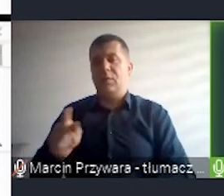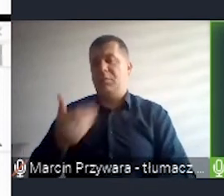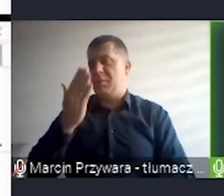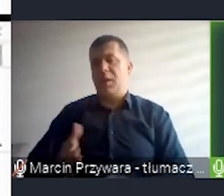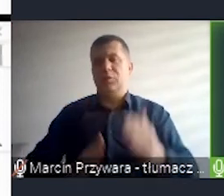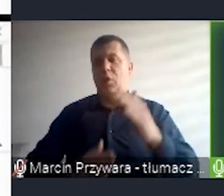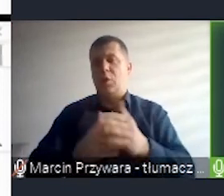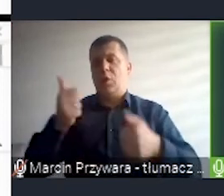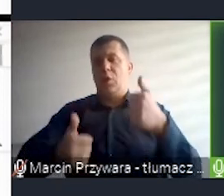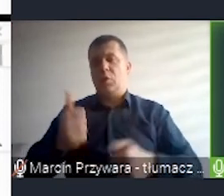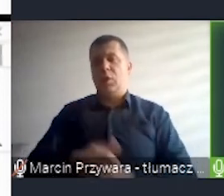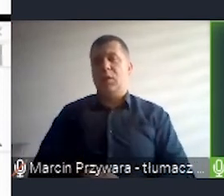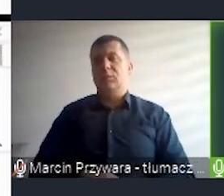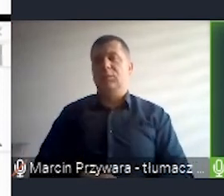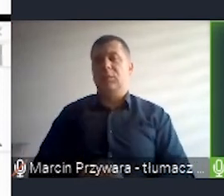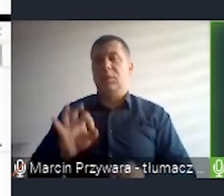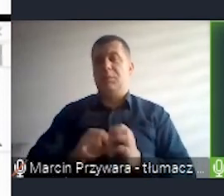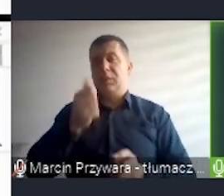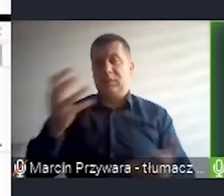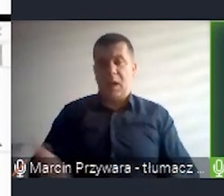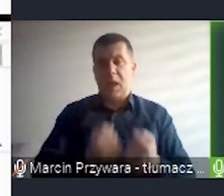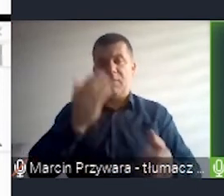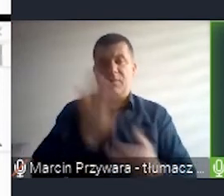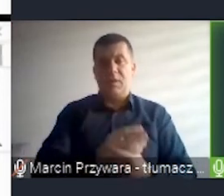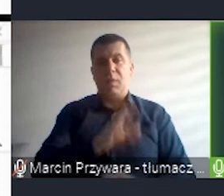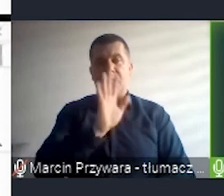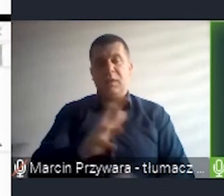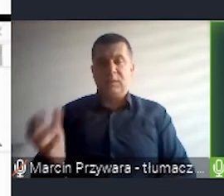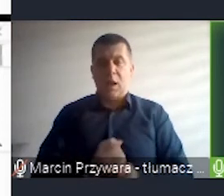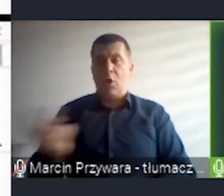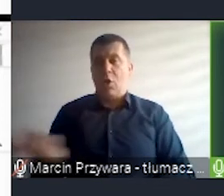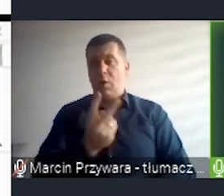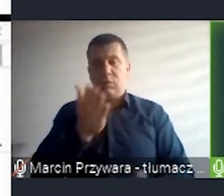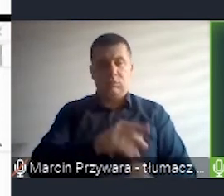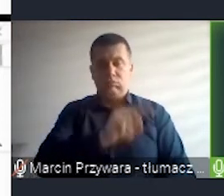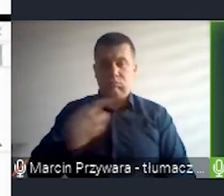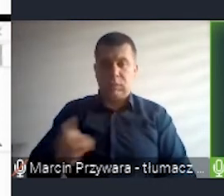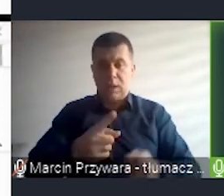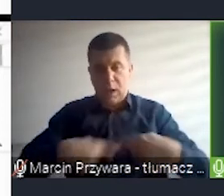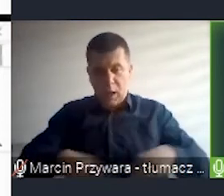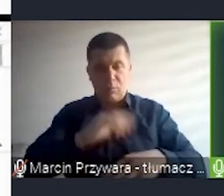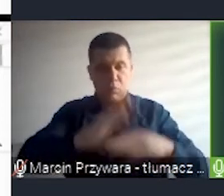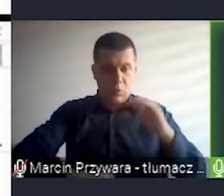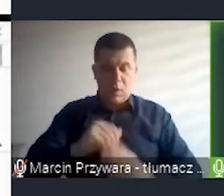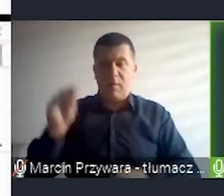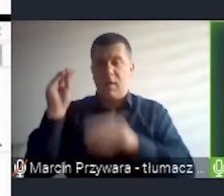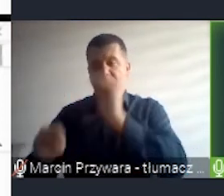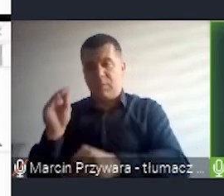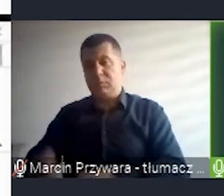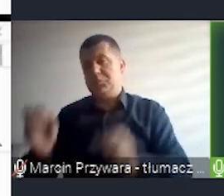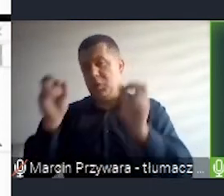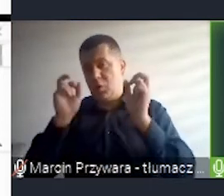ograniczenia konkurencji. Gdyby znalazł się podmiot, który wygra w obu częściach i zrealizuje zarówno budowlankę, jak i wyposażenie,